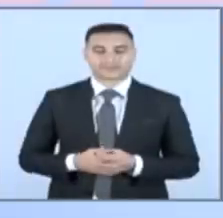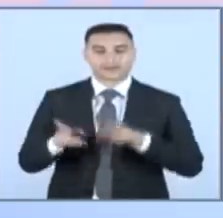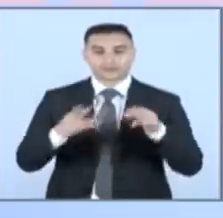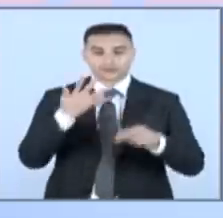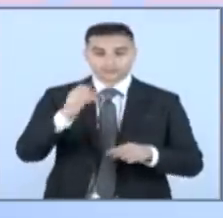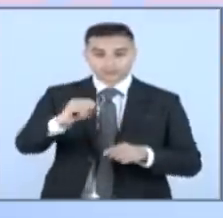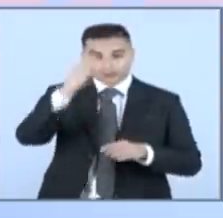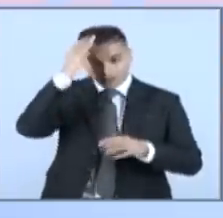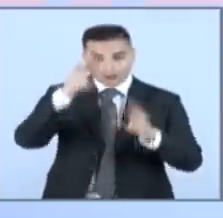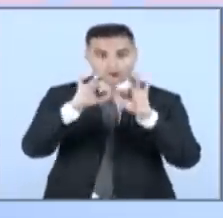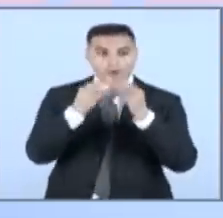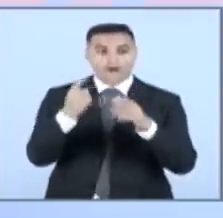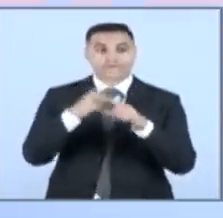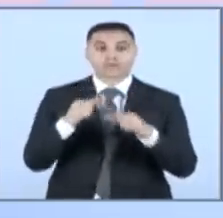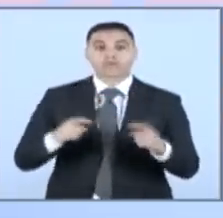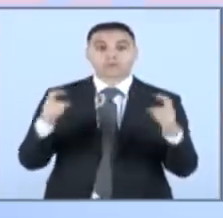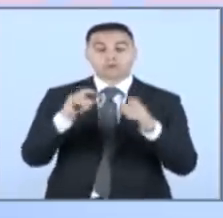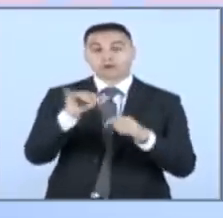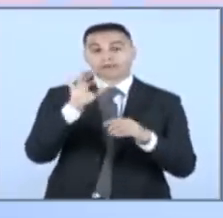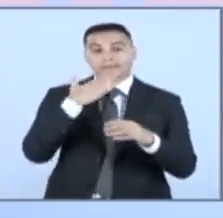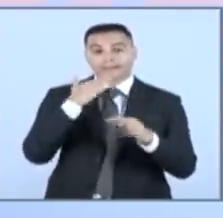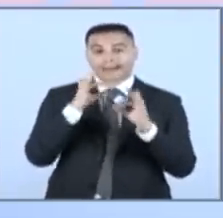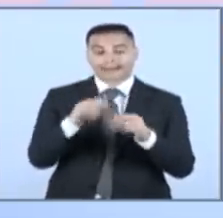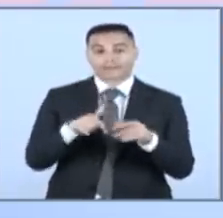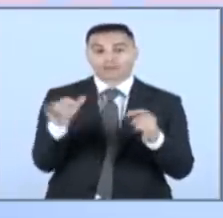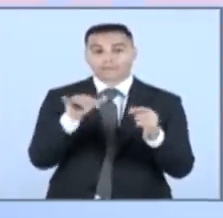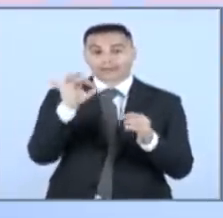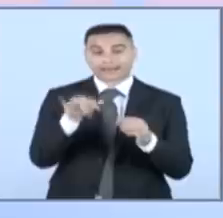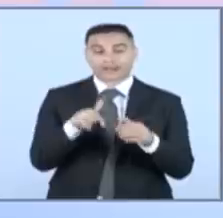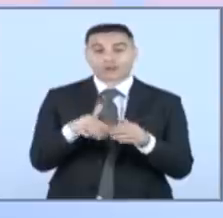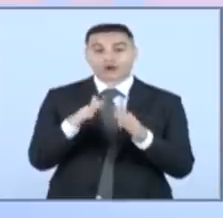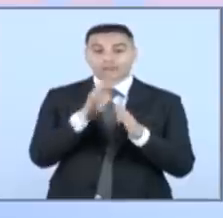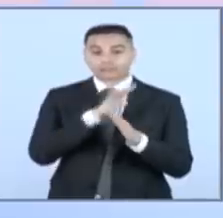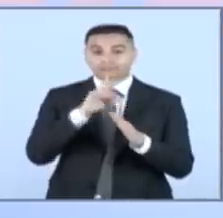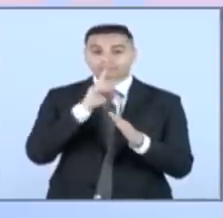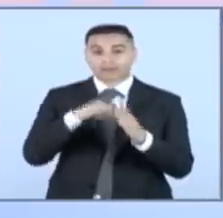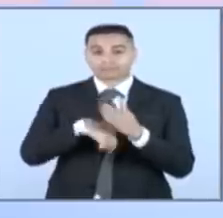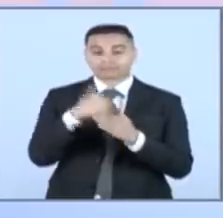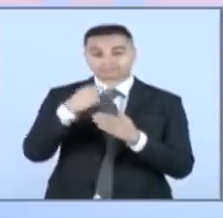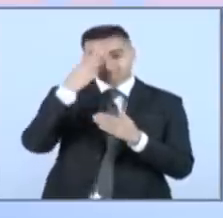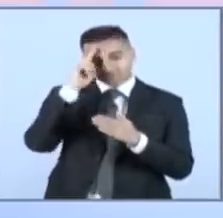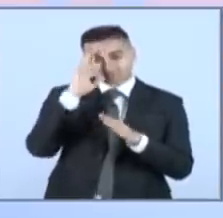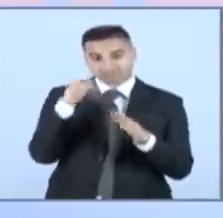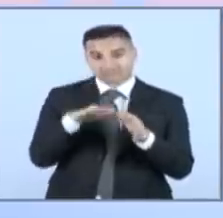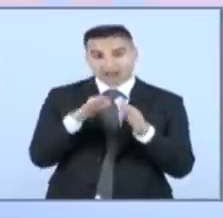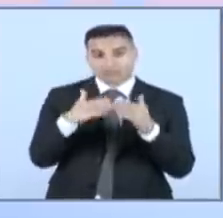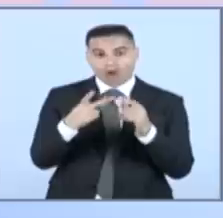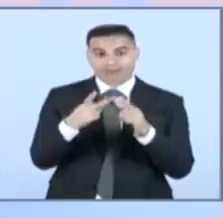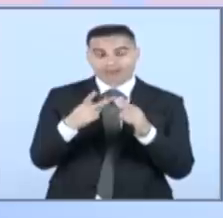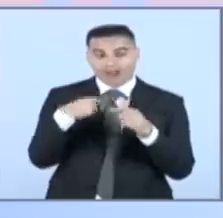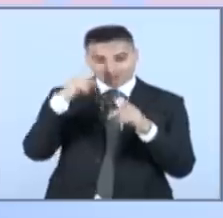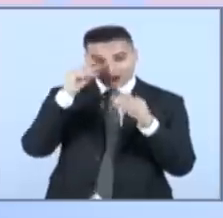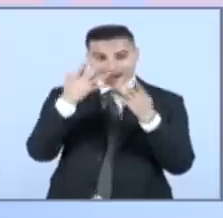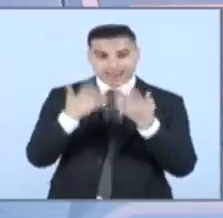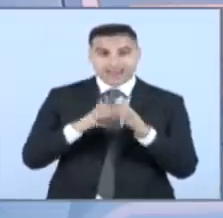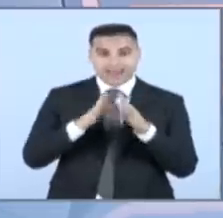الموسم الخامس عبقرة العائلات، ومباراة جميلة جدا ومهمة جدا ومصيرية في المجموعة الثانية.